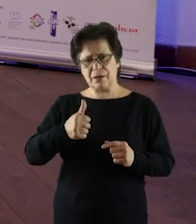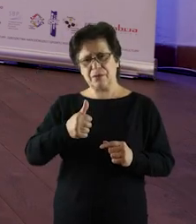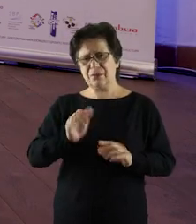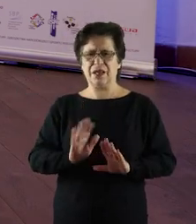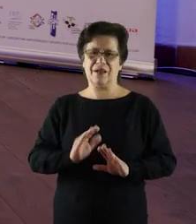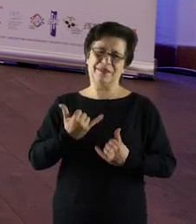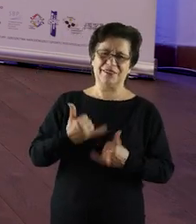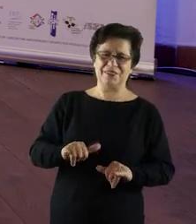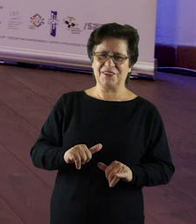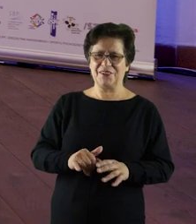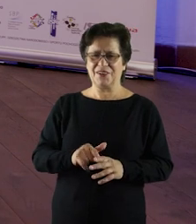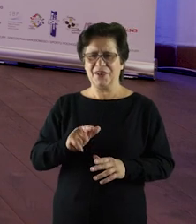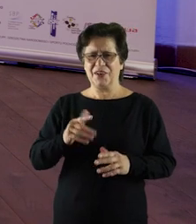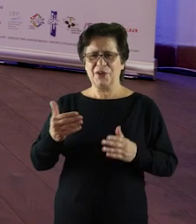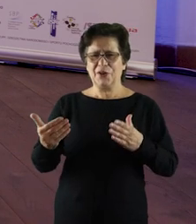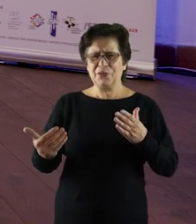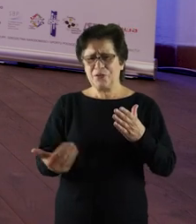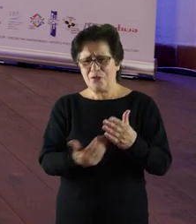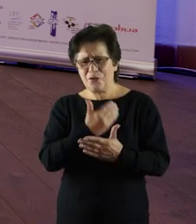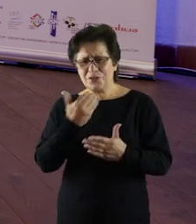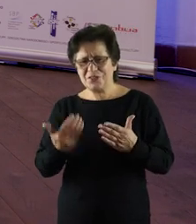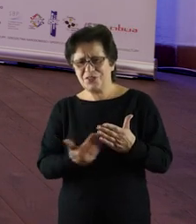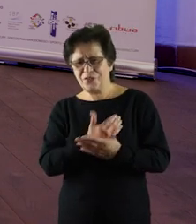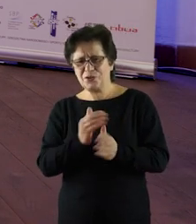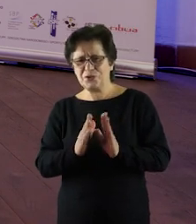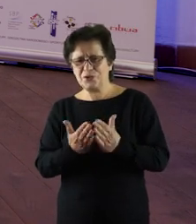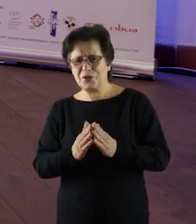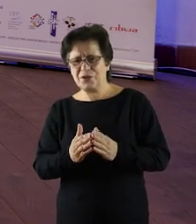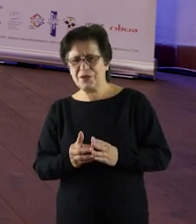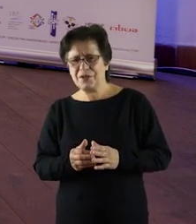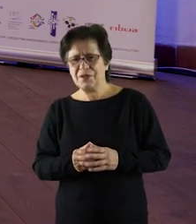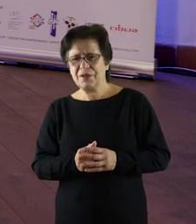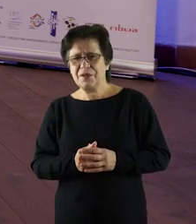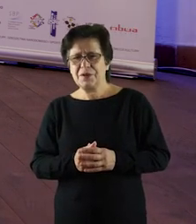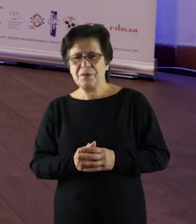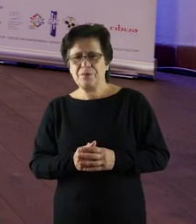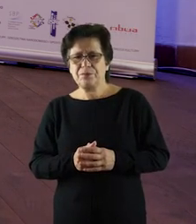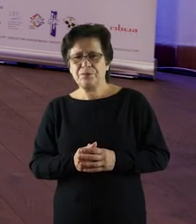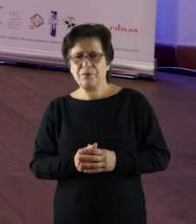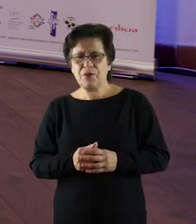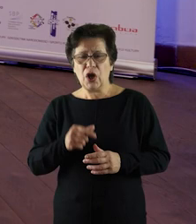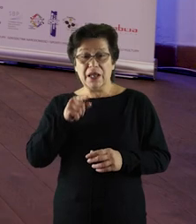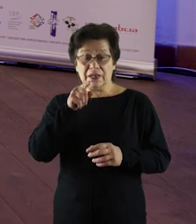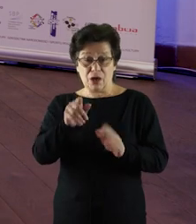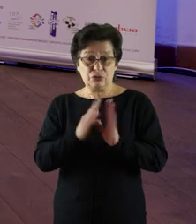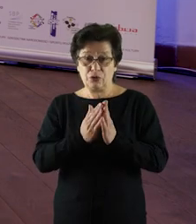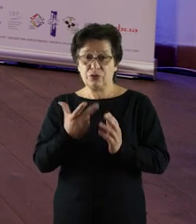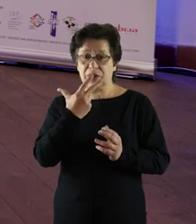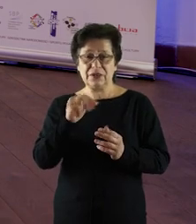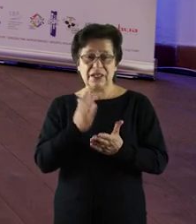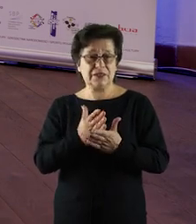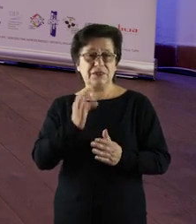inną. Same nowości są na tym stole. Pokażę wam książkę, która nie jest tylko moją książką, a